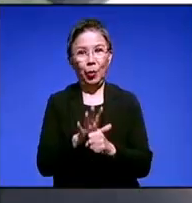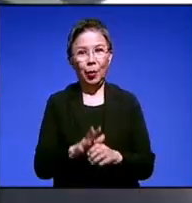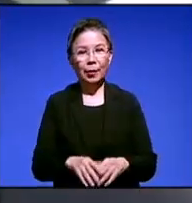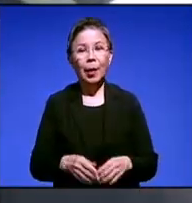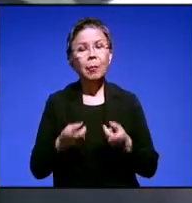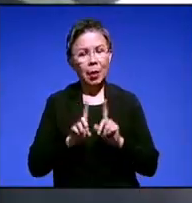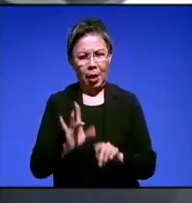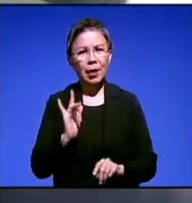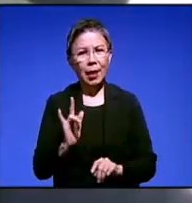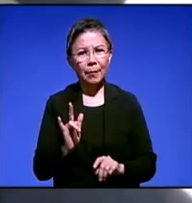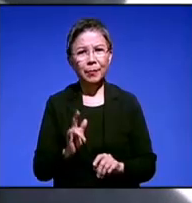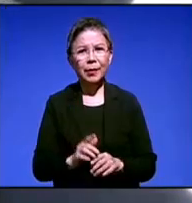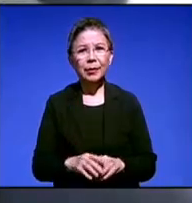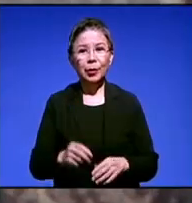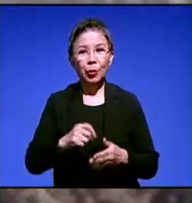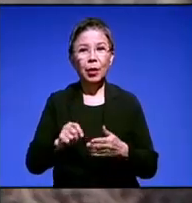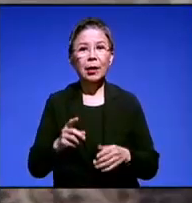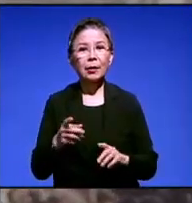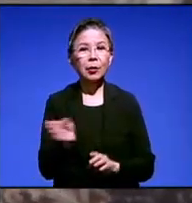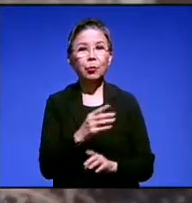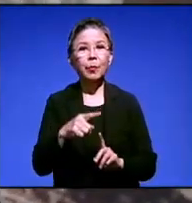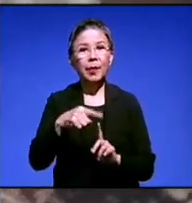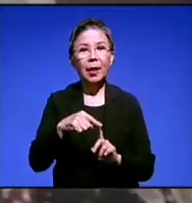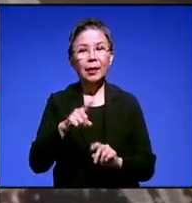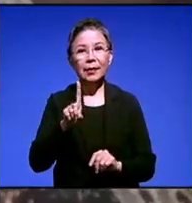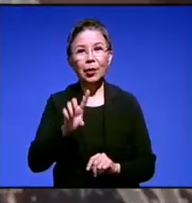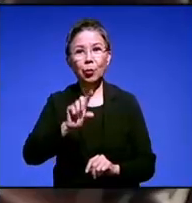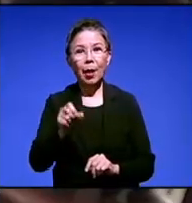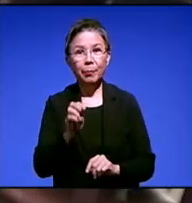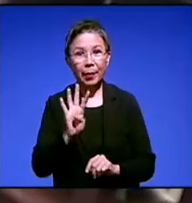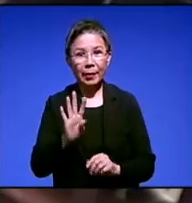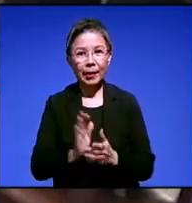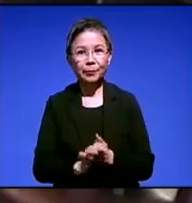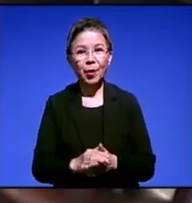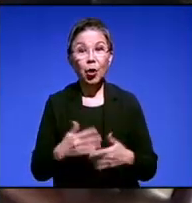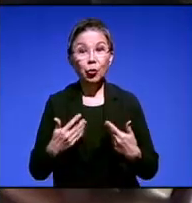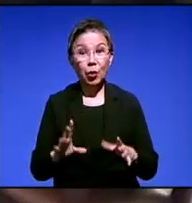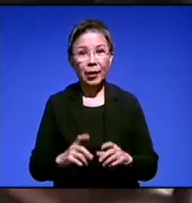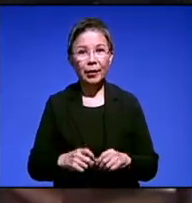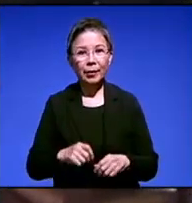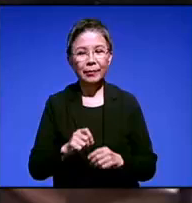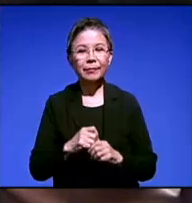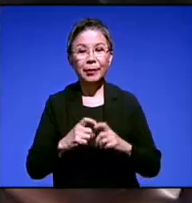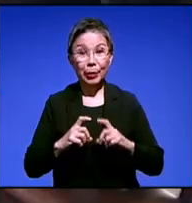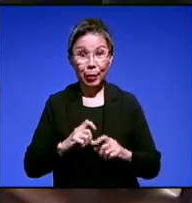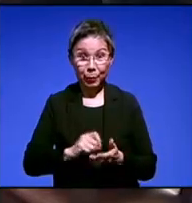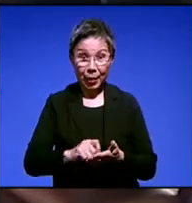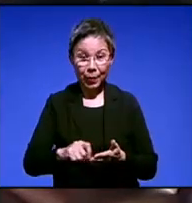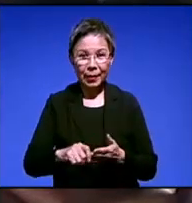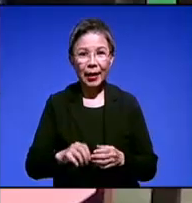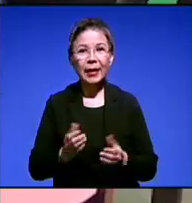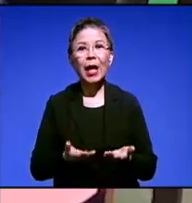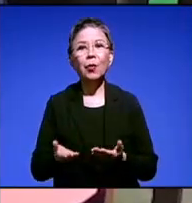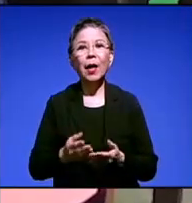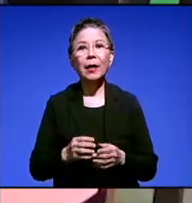bisa dilaksanakan bagi pendaftar sebelum 1 April 2020. Sedangkan untuk yang mendaftar pernikahan setelah 1 April, pendaftaran bisa